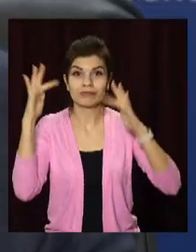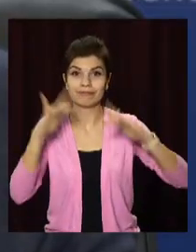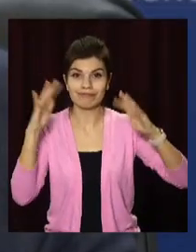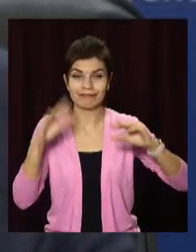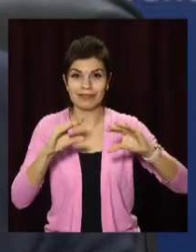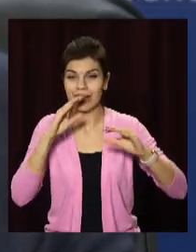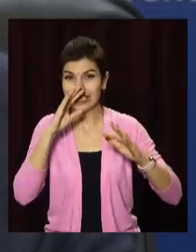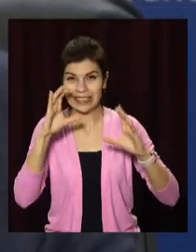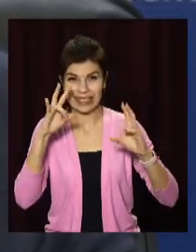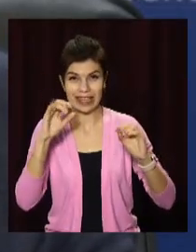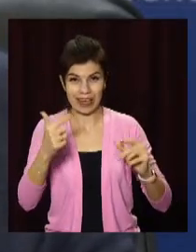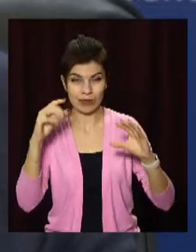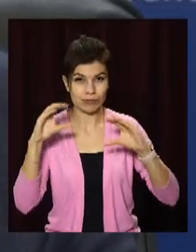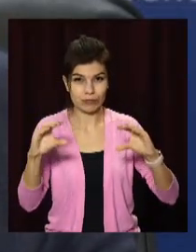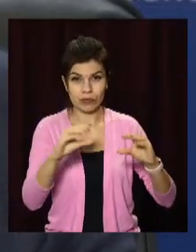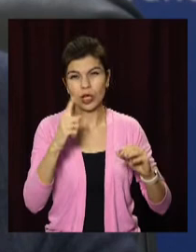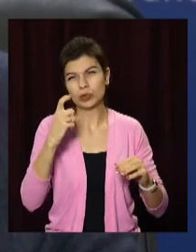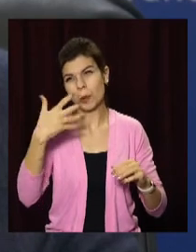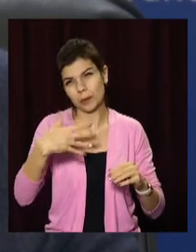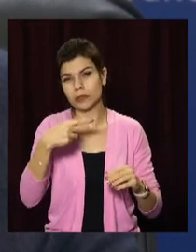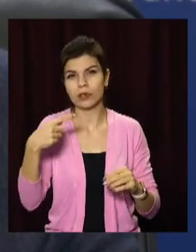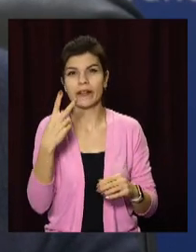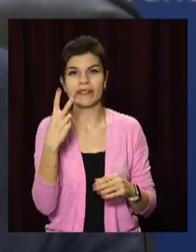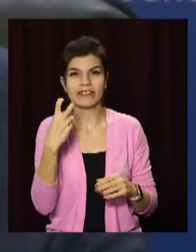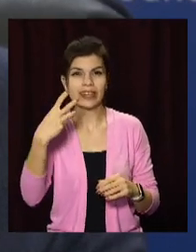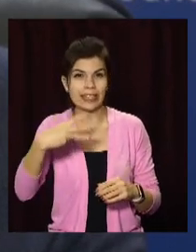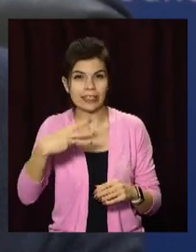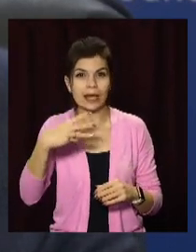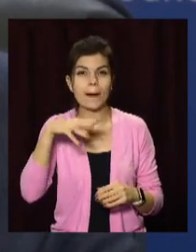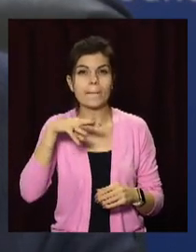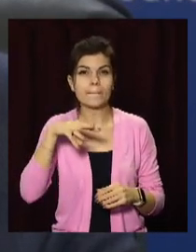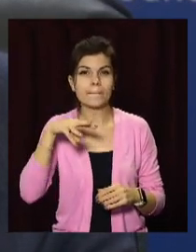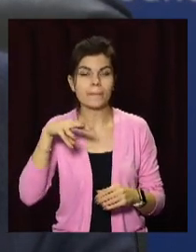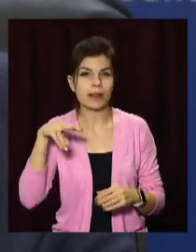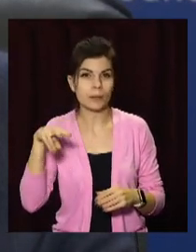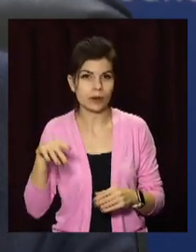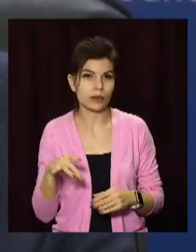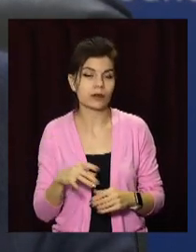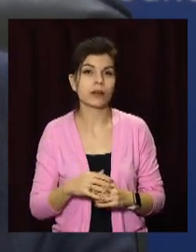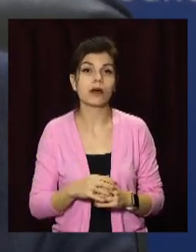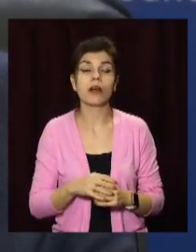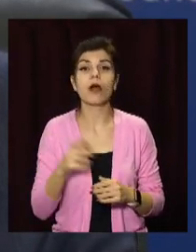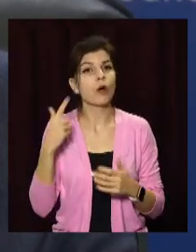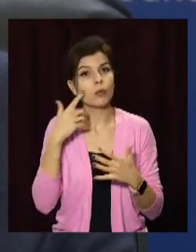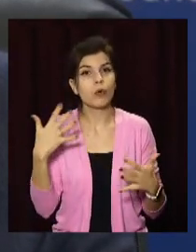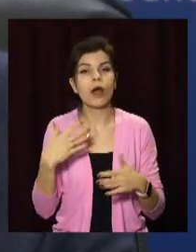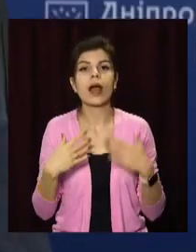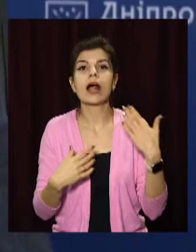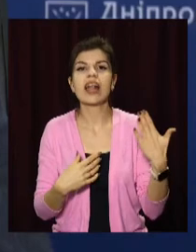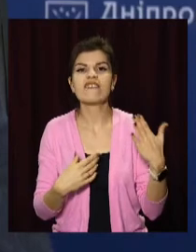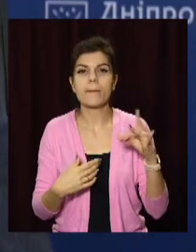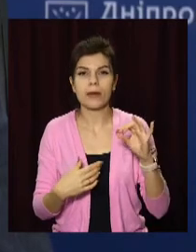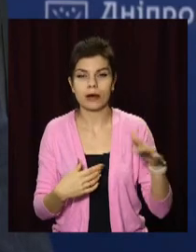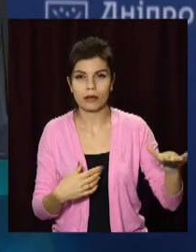Дніпра в виде снігу випало від 150 до 230 мм. Більше досталось лівому берегу.